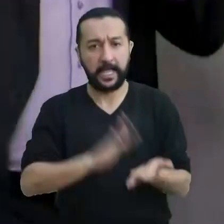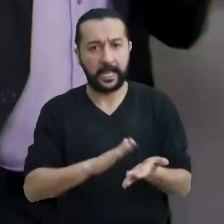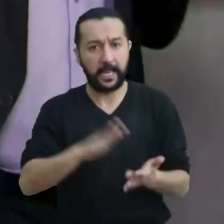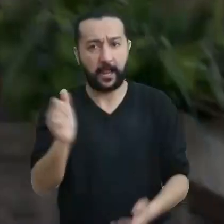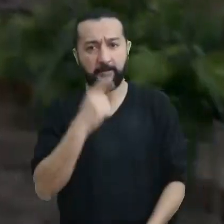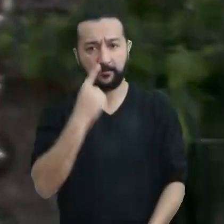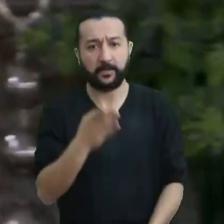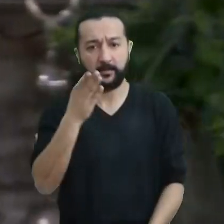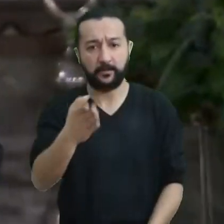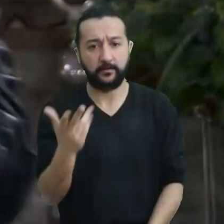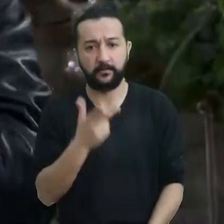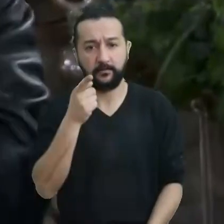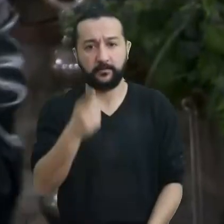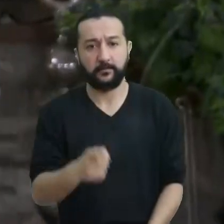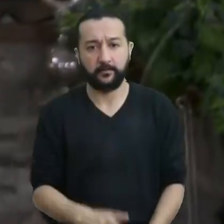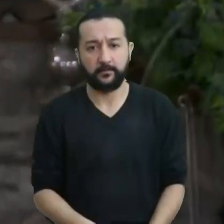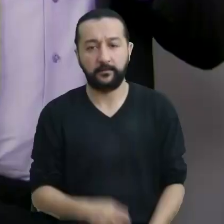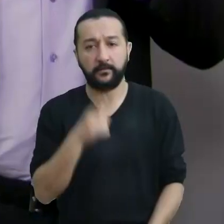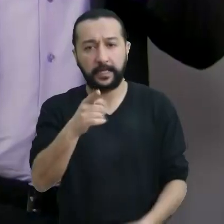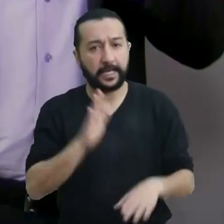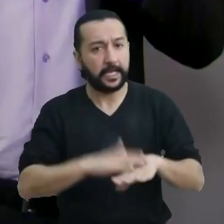Eliyle alıyor.